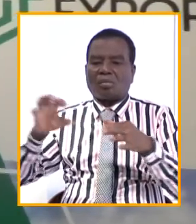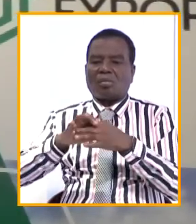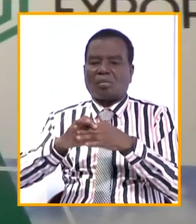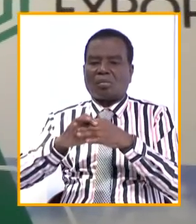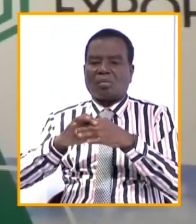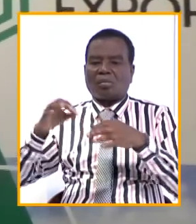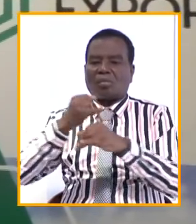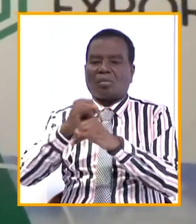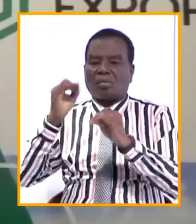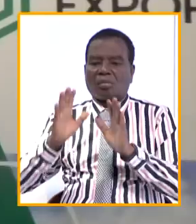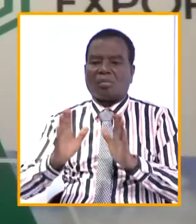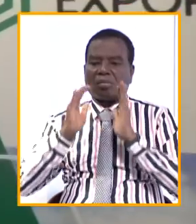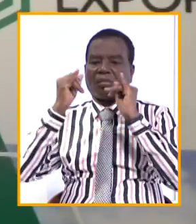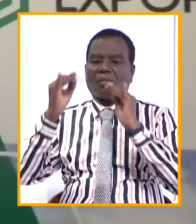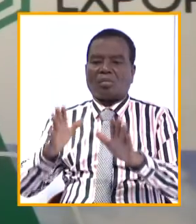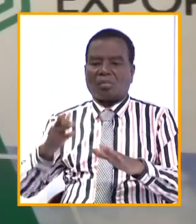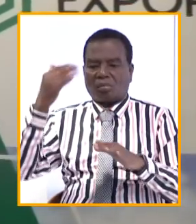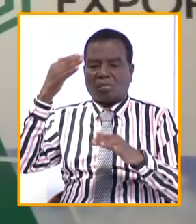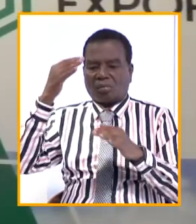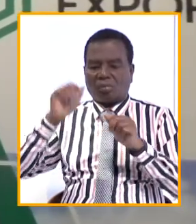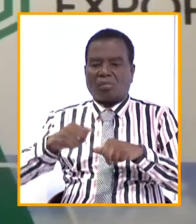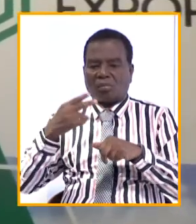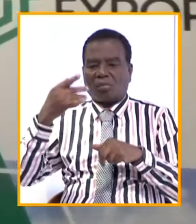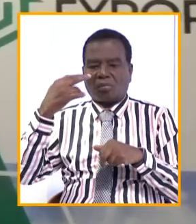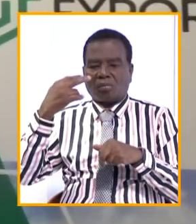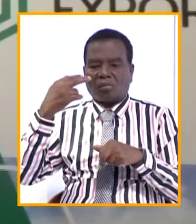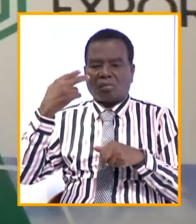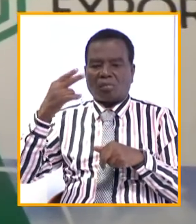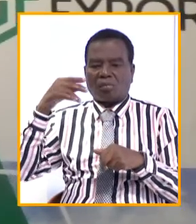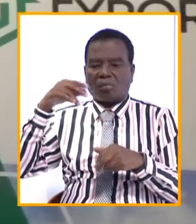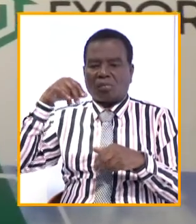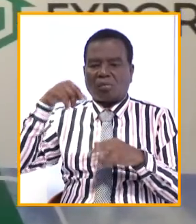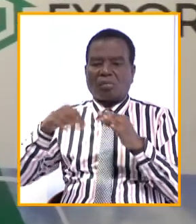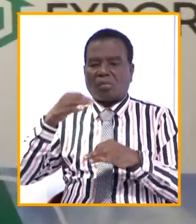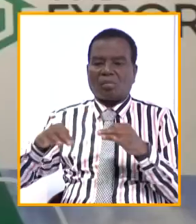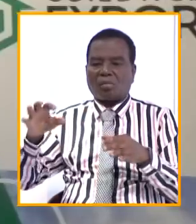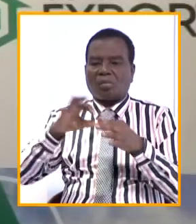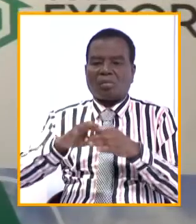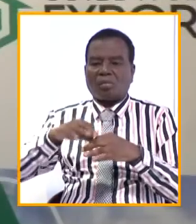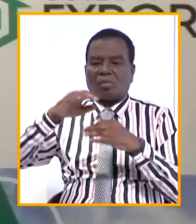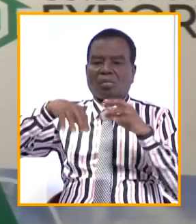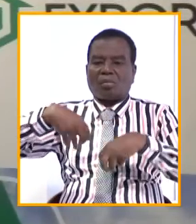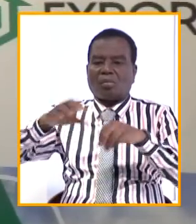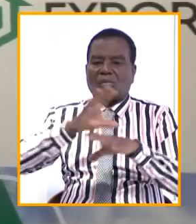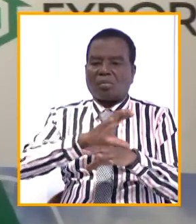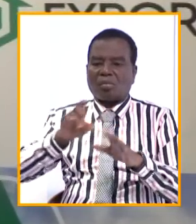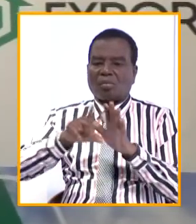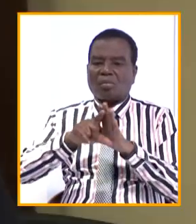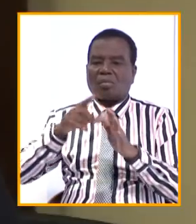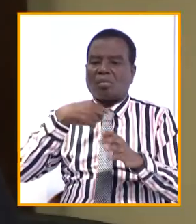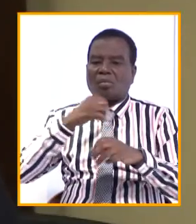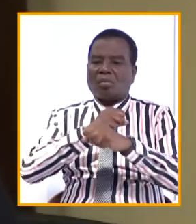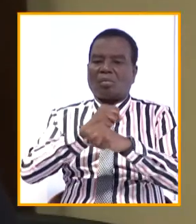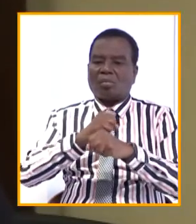pouvoir s'assurer que lorsqu'il y a un engagement commercial avec ces entreprises-là, que les entreprises ivoiriennes sont